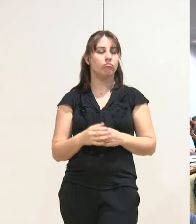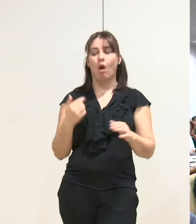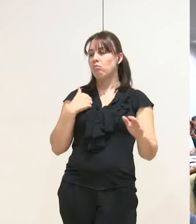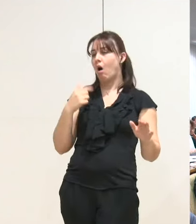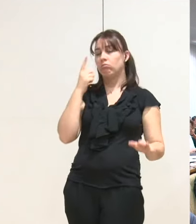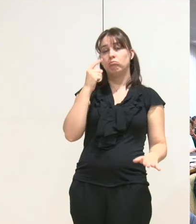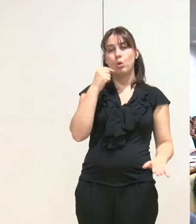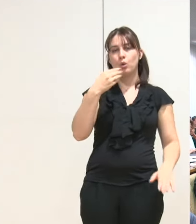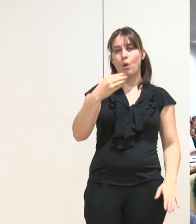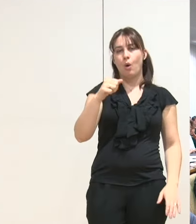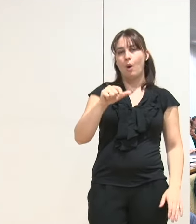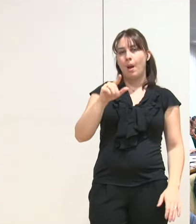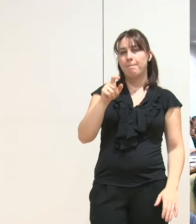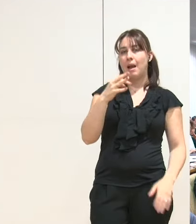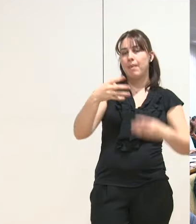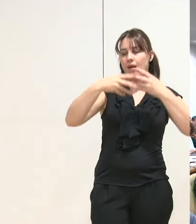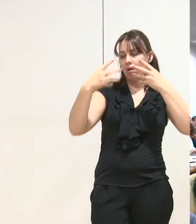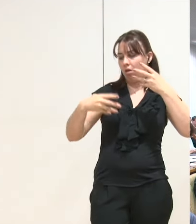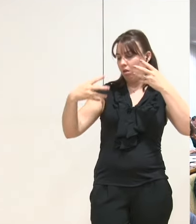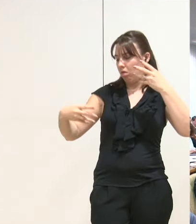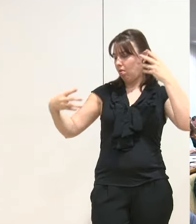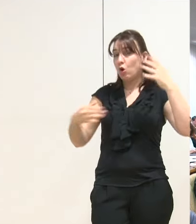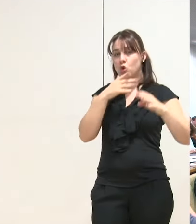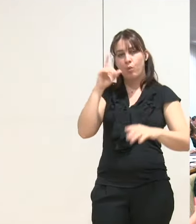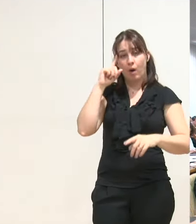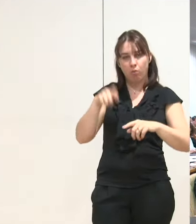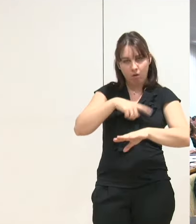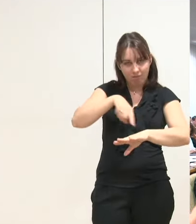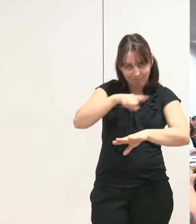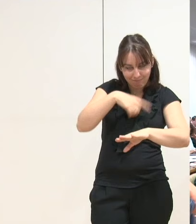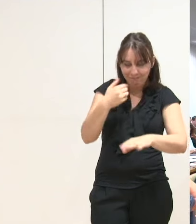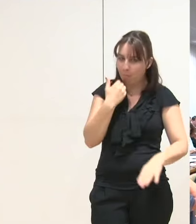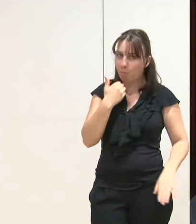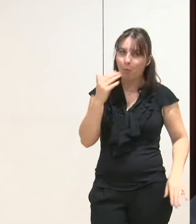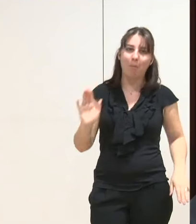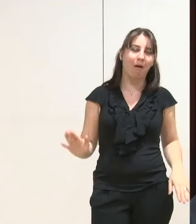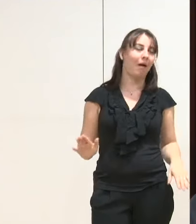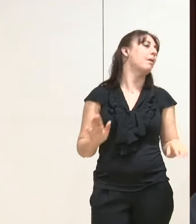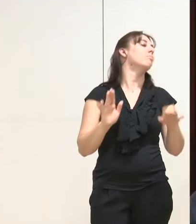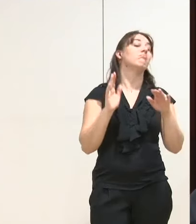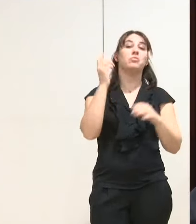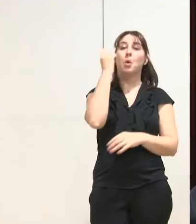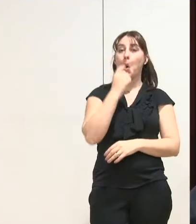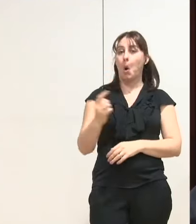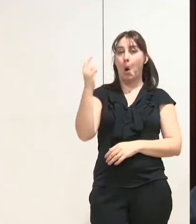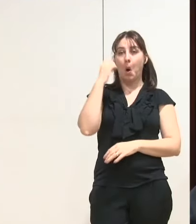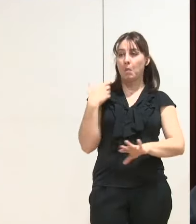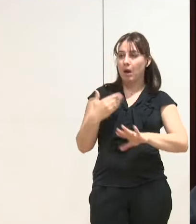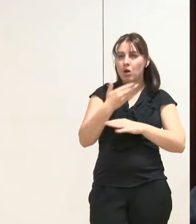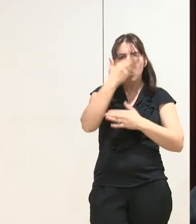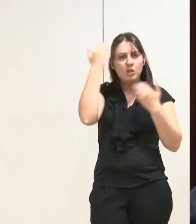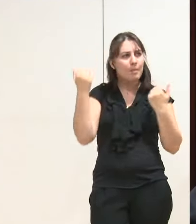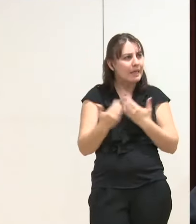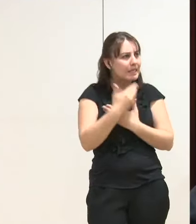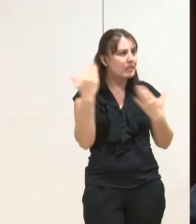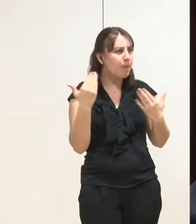Alber point par point ça serait trop long mais ce que je constate c'est que je sais pas ce qui se passe mais vous êtes